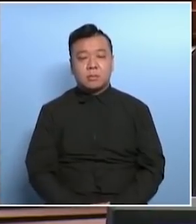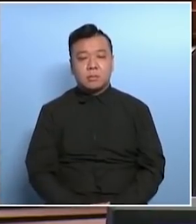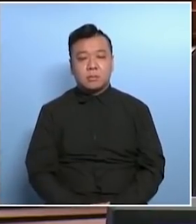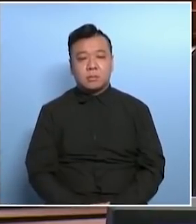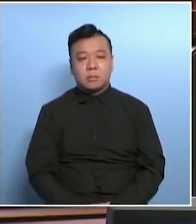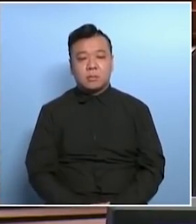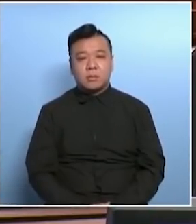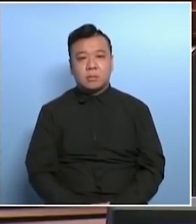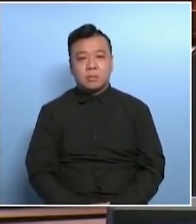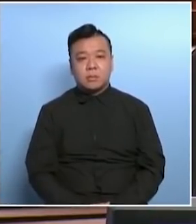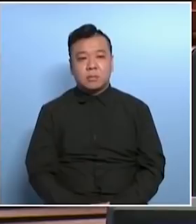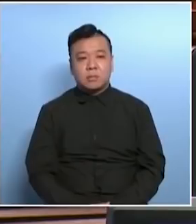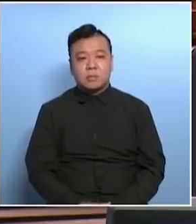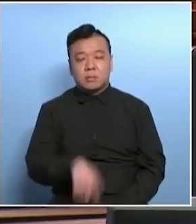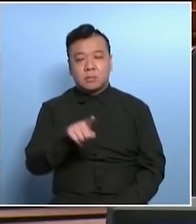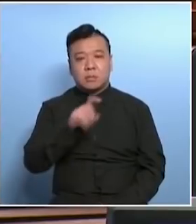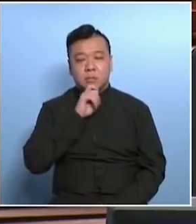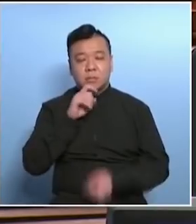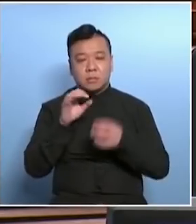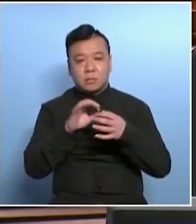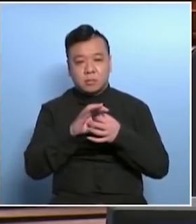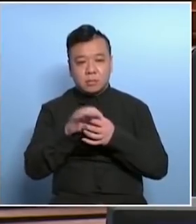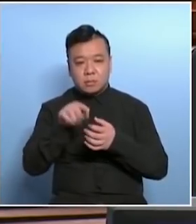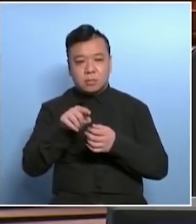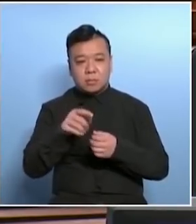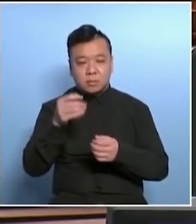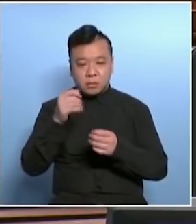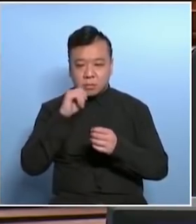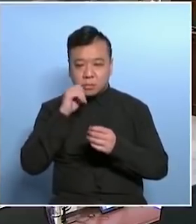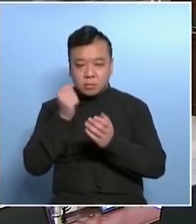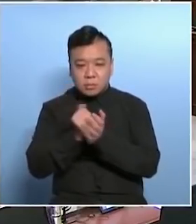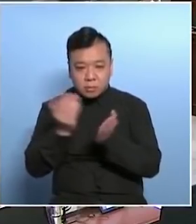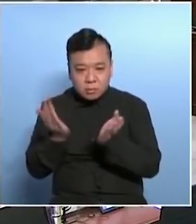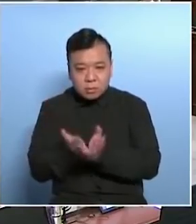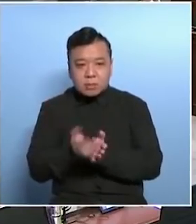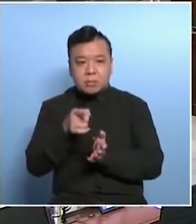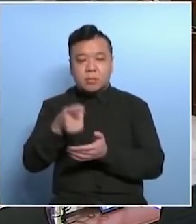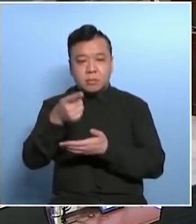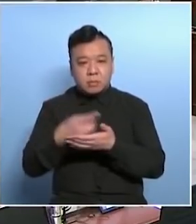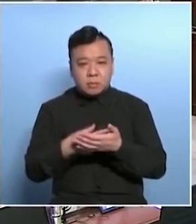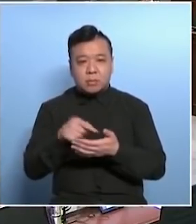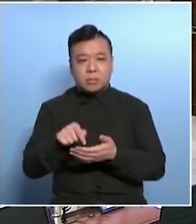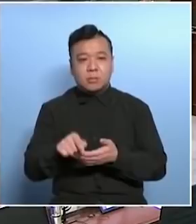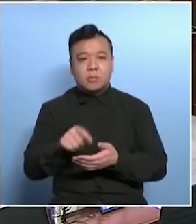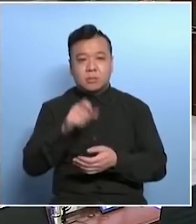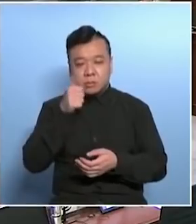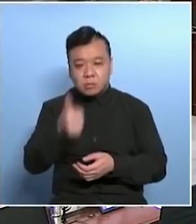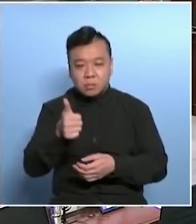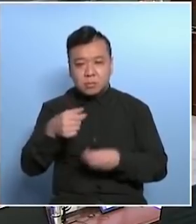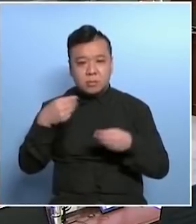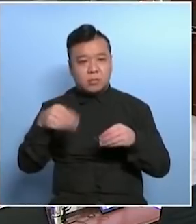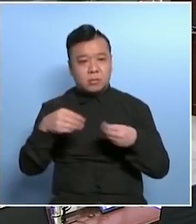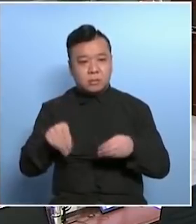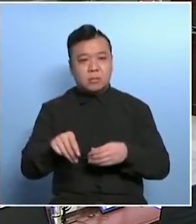向議員說明相關的質素保證措施及機制，優質的教